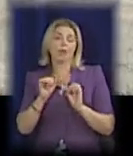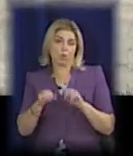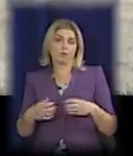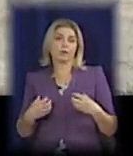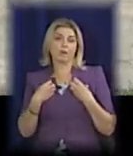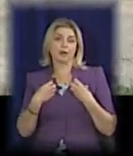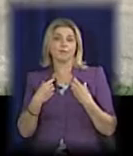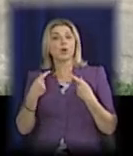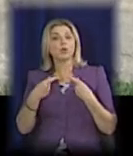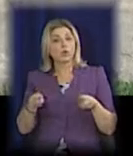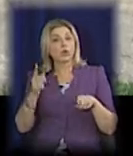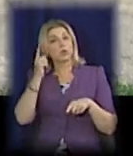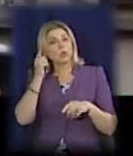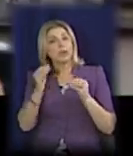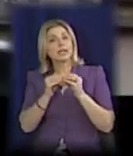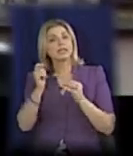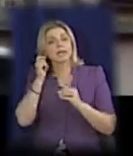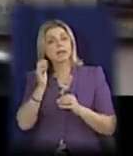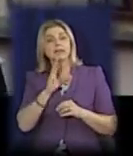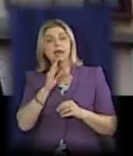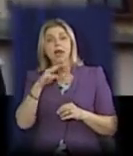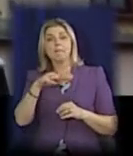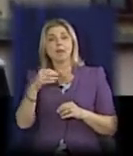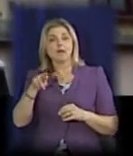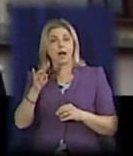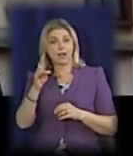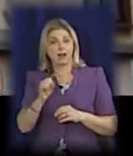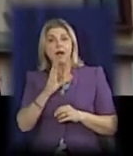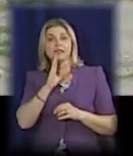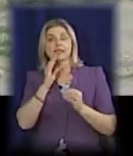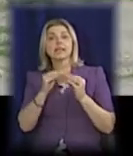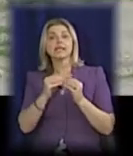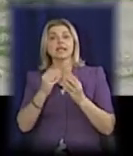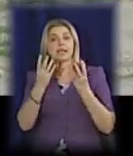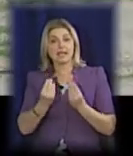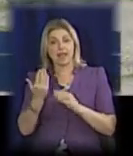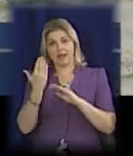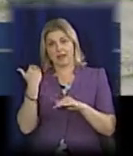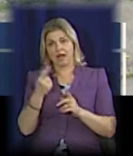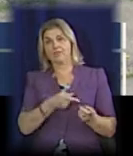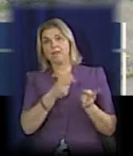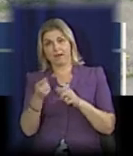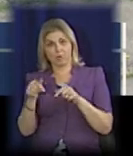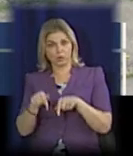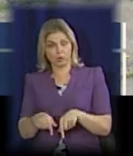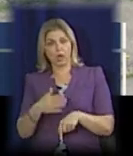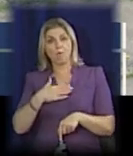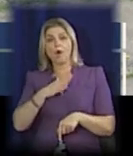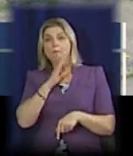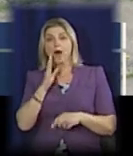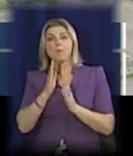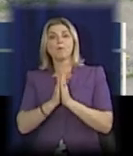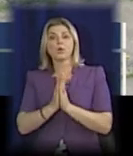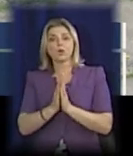Інакше думає 10-річна Мілана, яка переїхала до цього двору 10 днів тому. Моя мати попросила мене